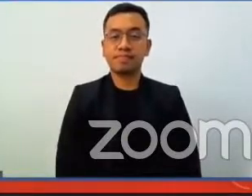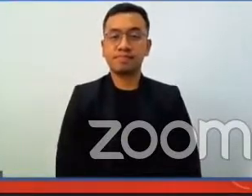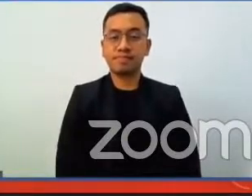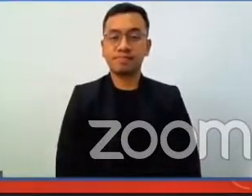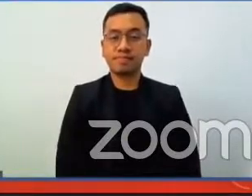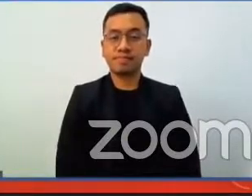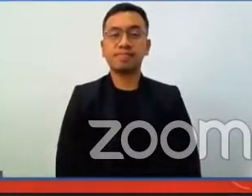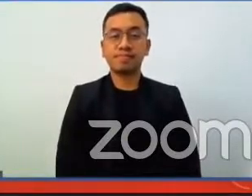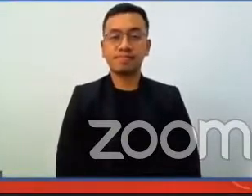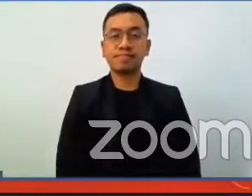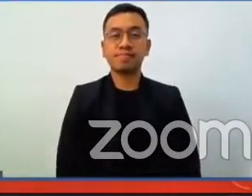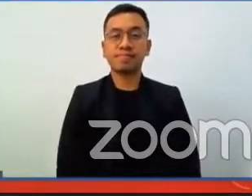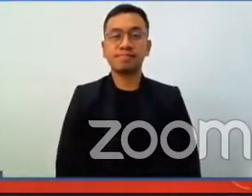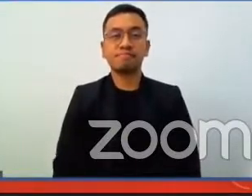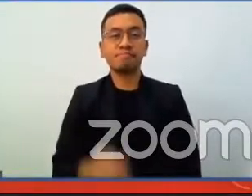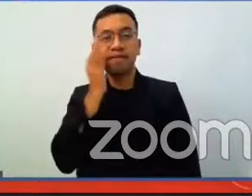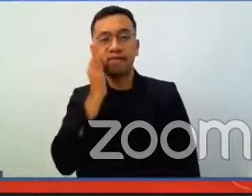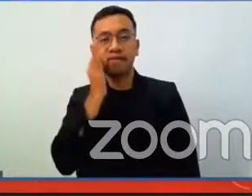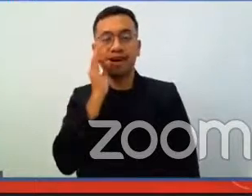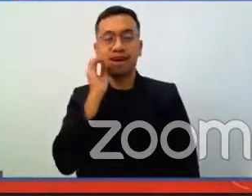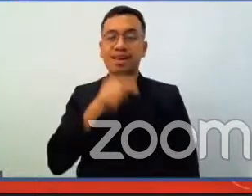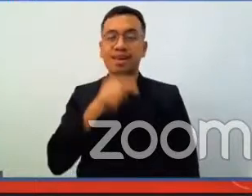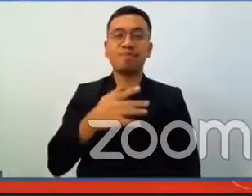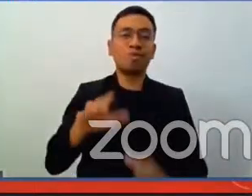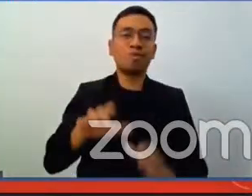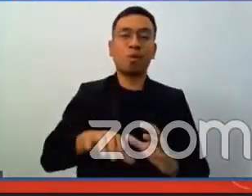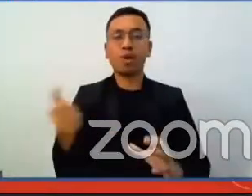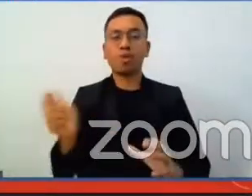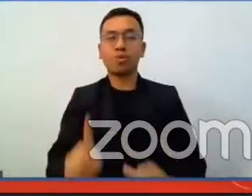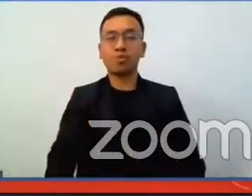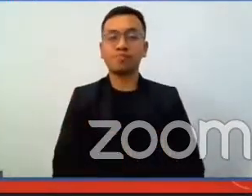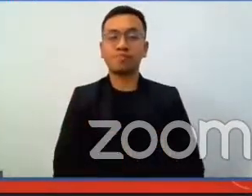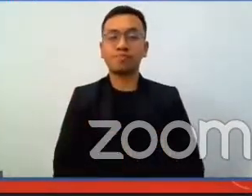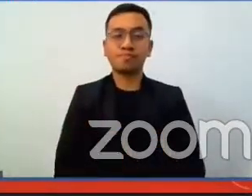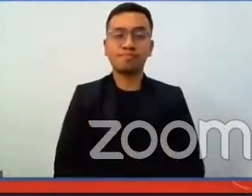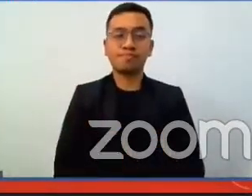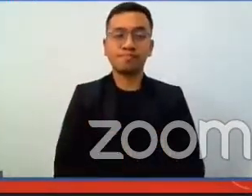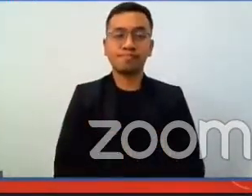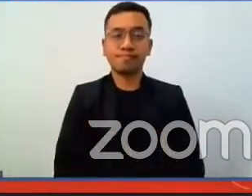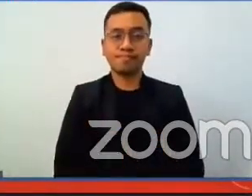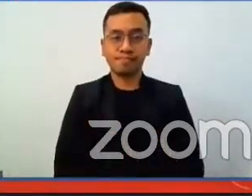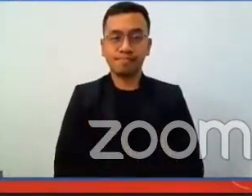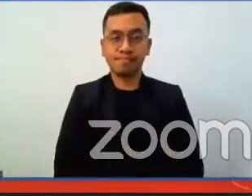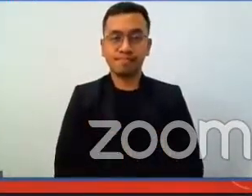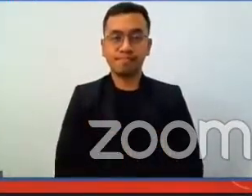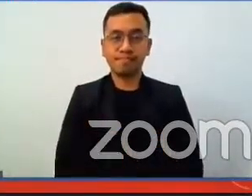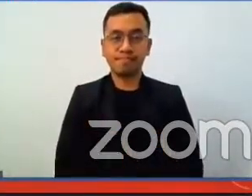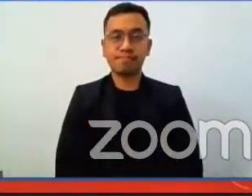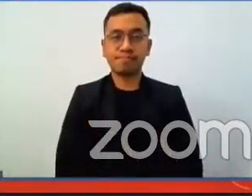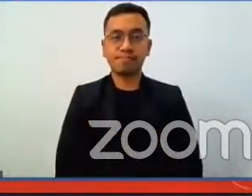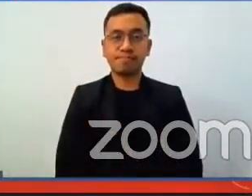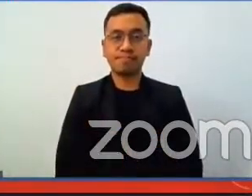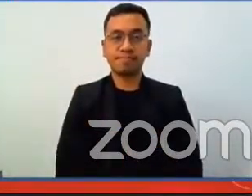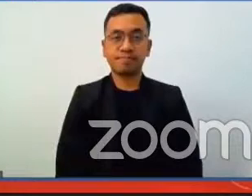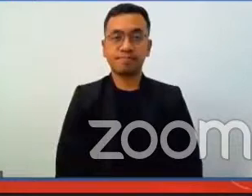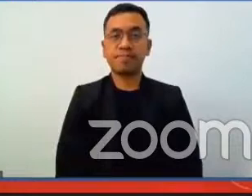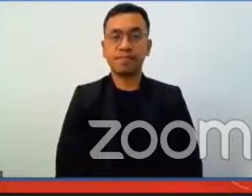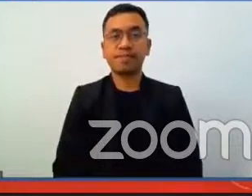juga. Ya. Iya. Jadi nanti terima untuk... kasih Pak. Salam sehat. Iya. Ya. Terima kasih